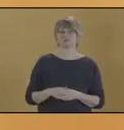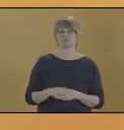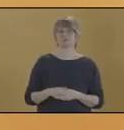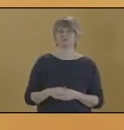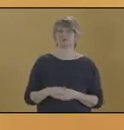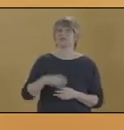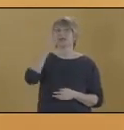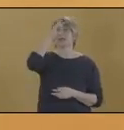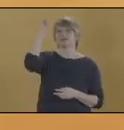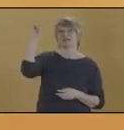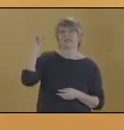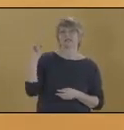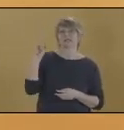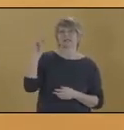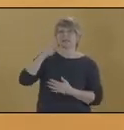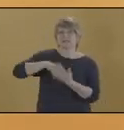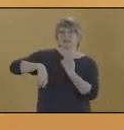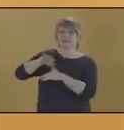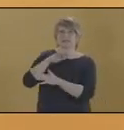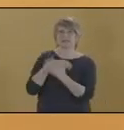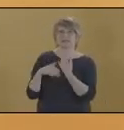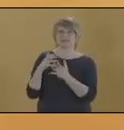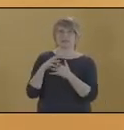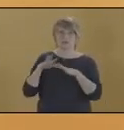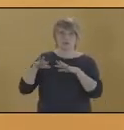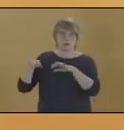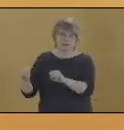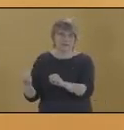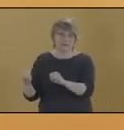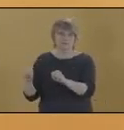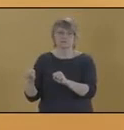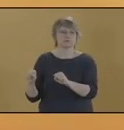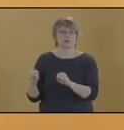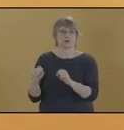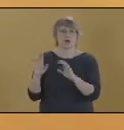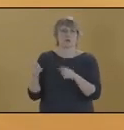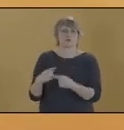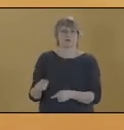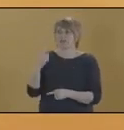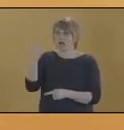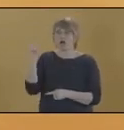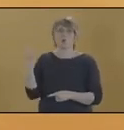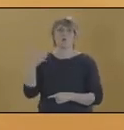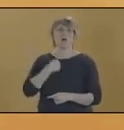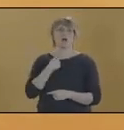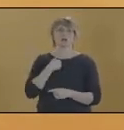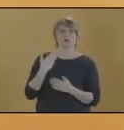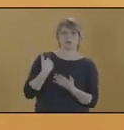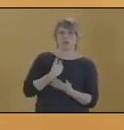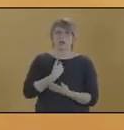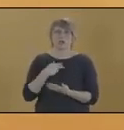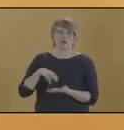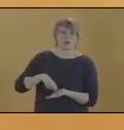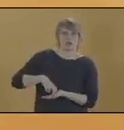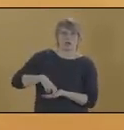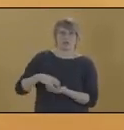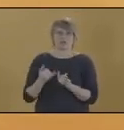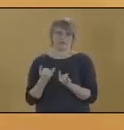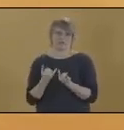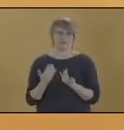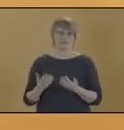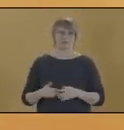dass die Erwachsenen in diesen Krisen unbedingt kompetent sind, sondern sie haben auch Ängste und sind verunsichert.